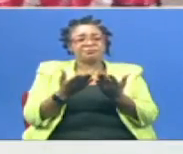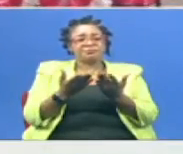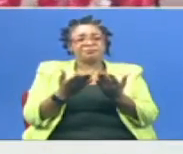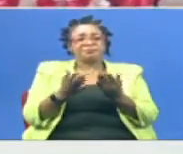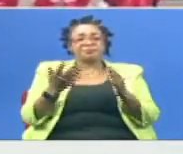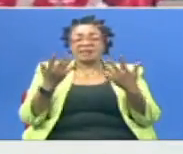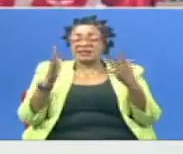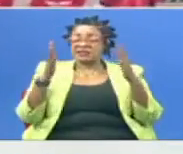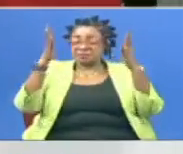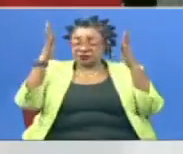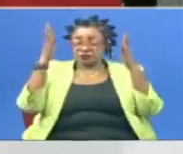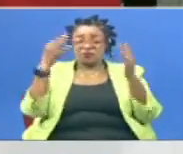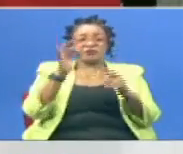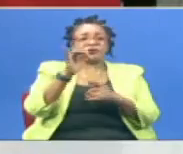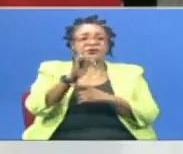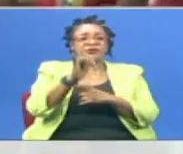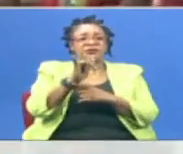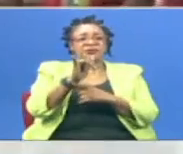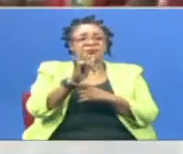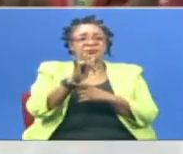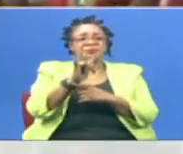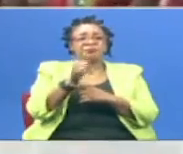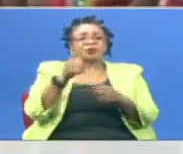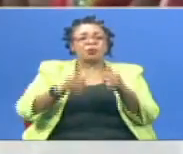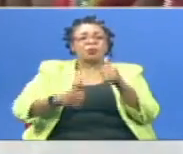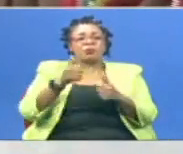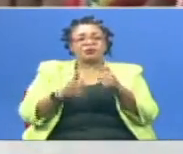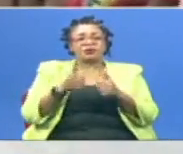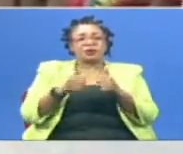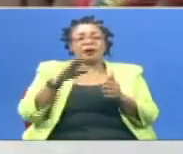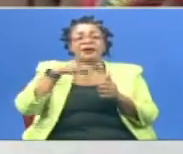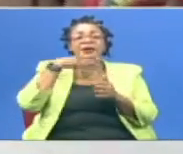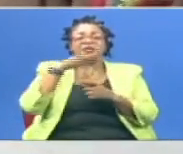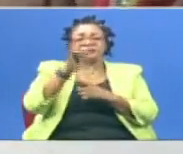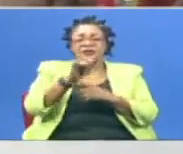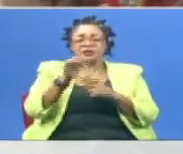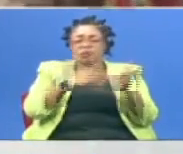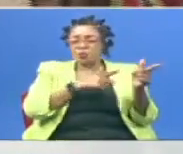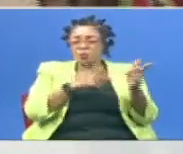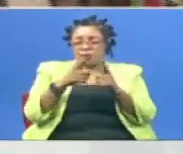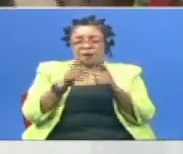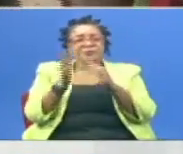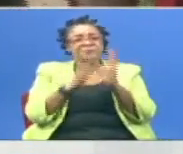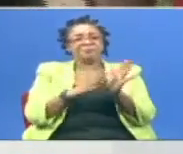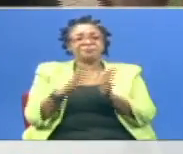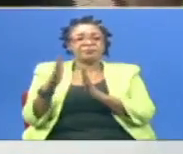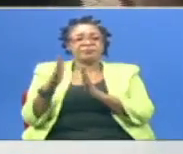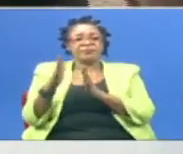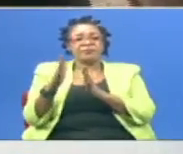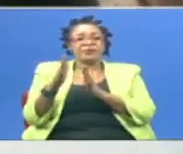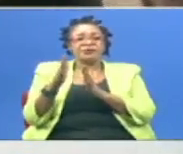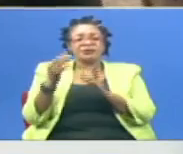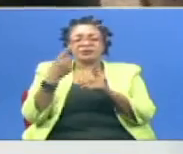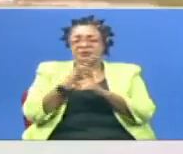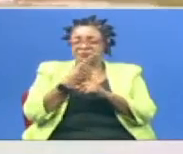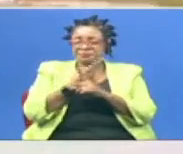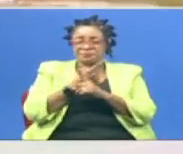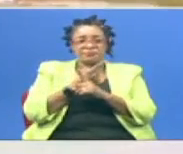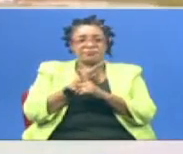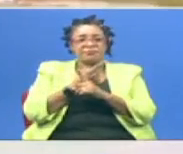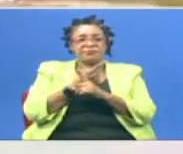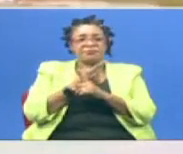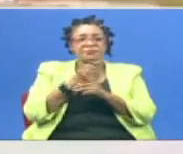Sherehe za kumbukumbu ya mashujaa wa Uingereza waliofariki katika vita hivyo zimekuwa zikiandaliwa katika nchi za Jumuiya ya